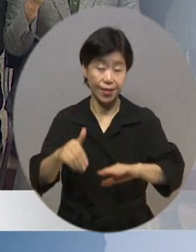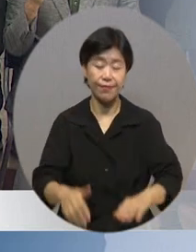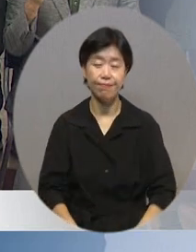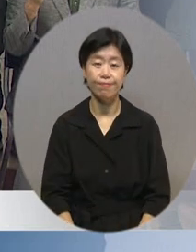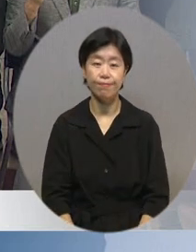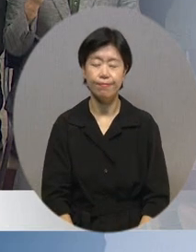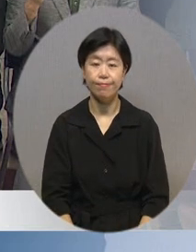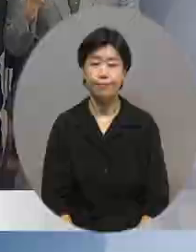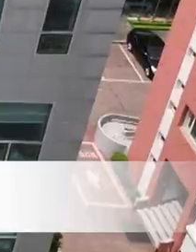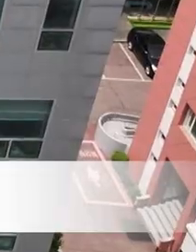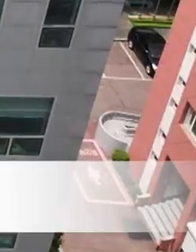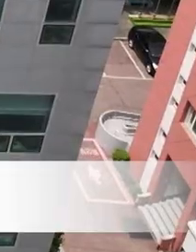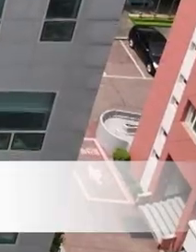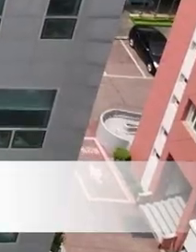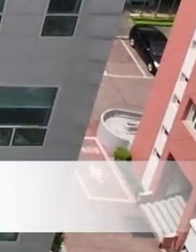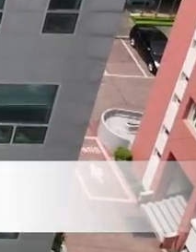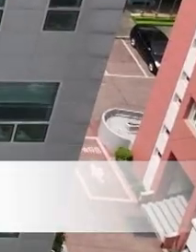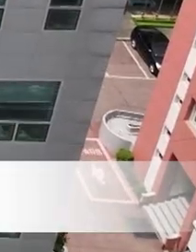기자입니다.